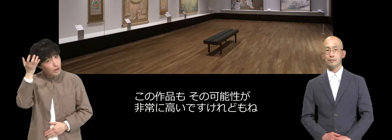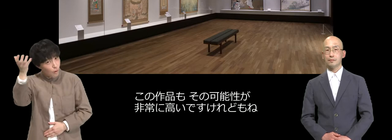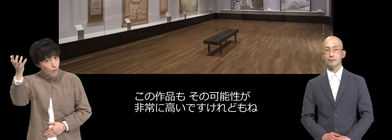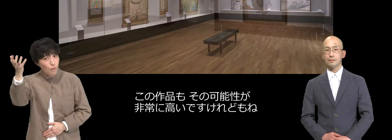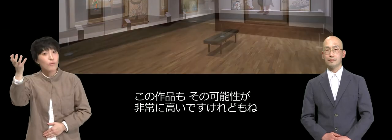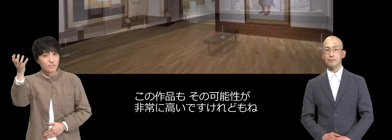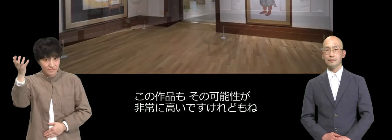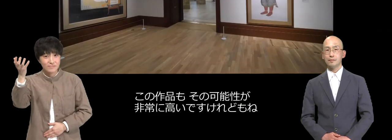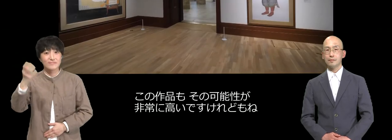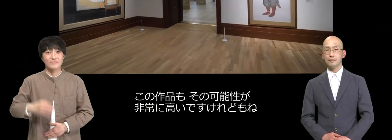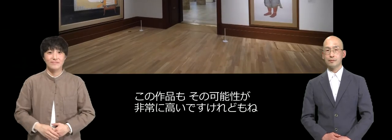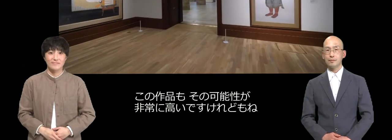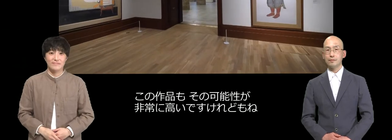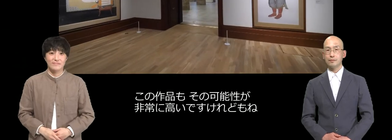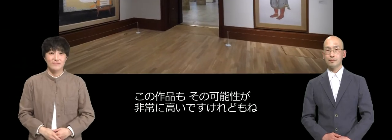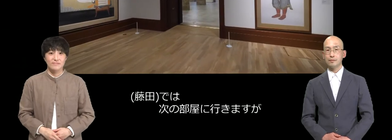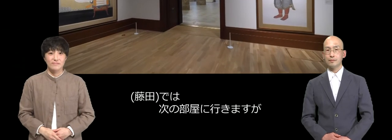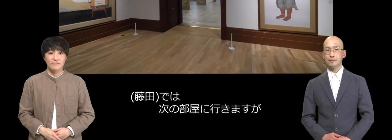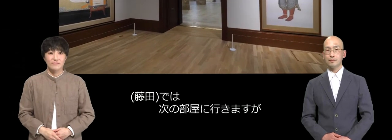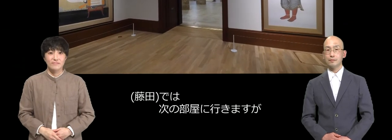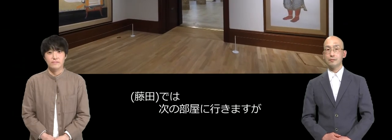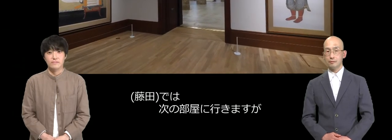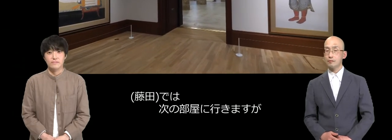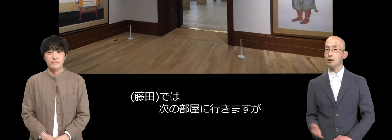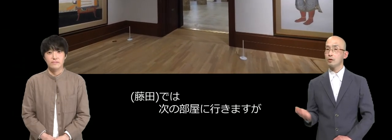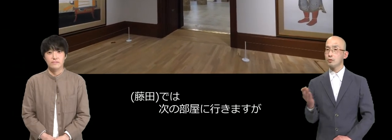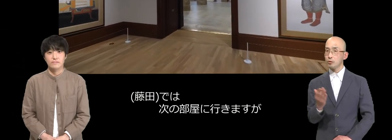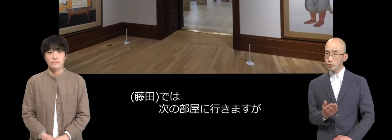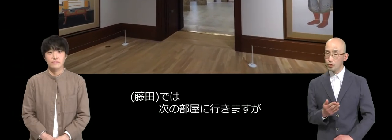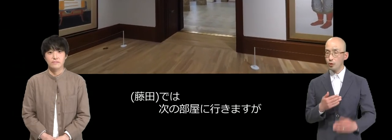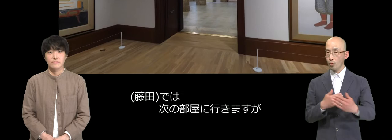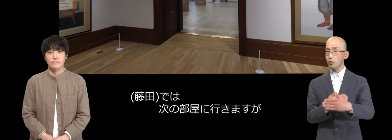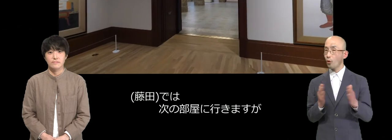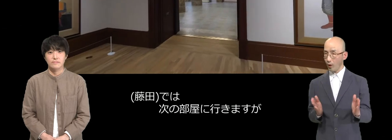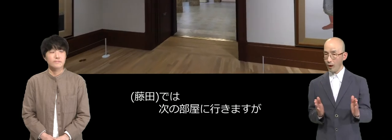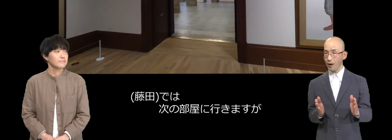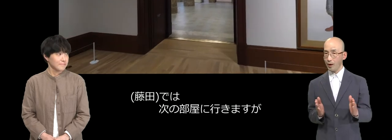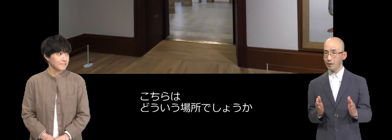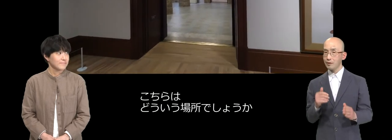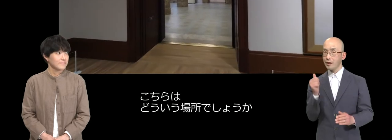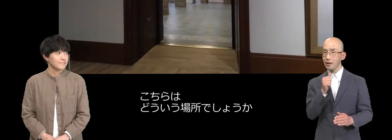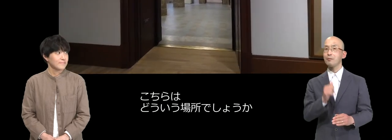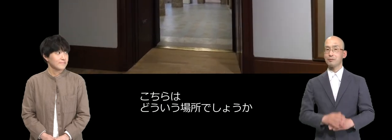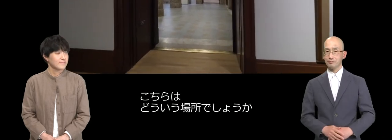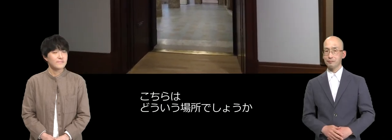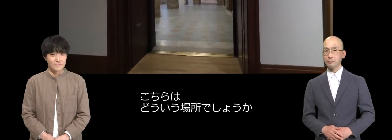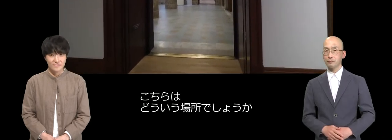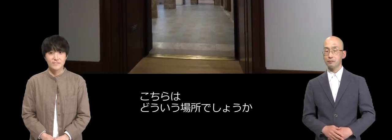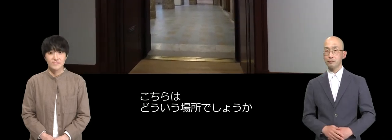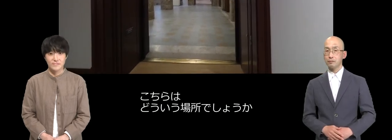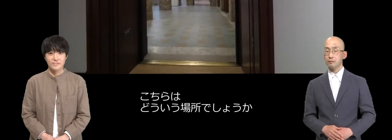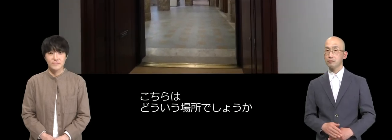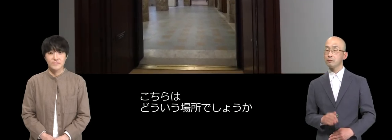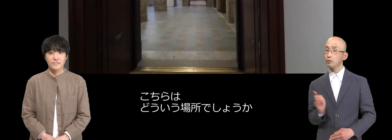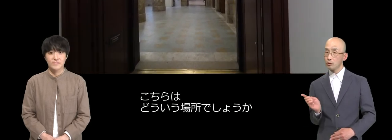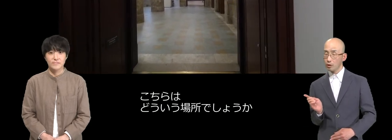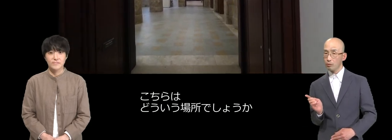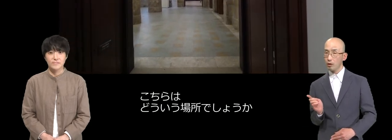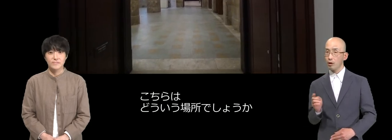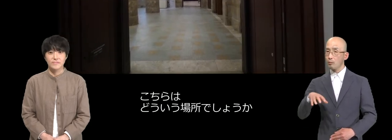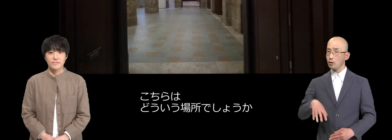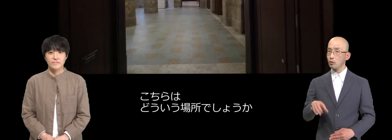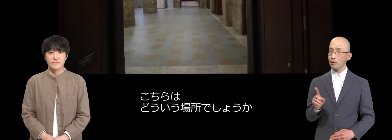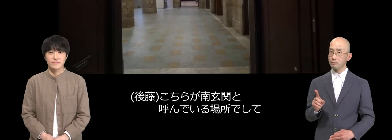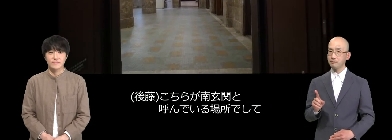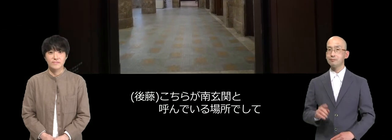ですけれどもねじゃあ次のフロアに来ますが味卵はどういう阿蘇でしょう